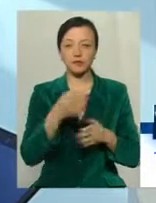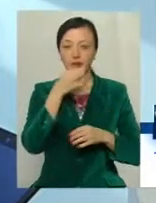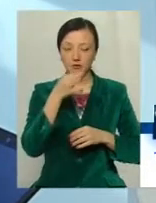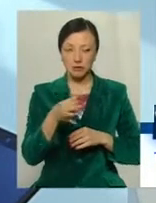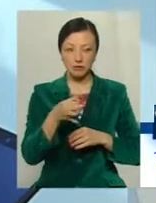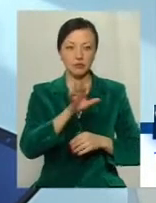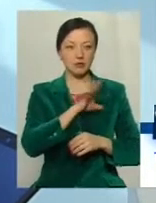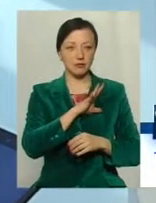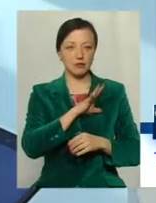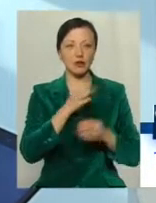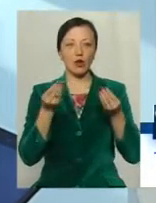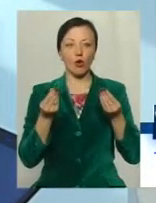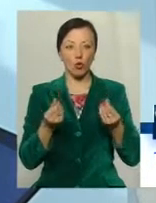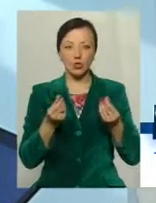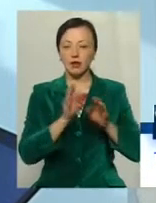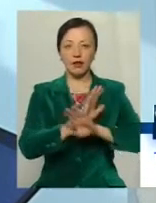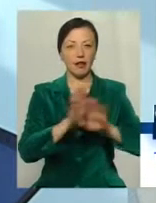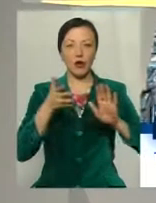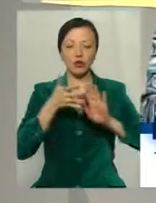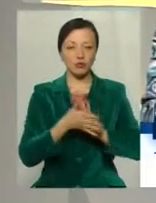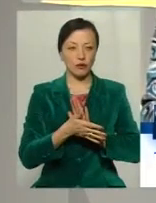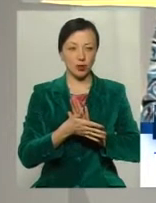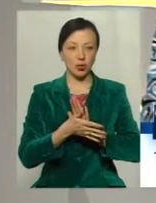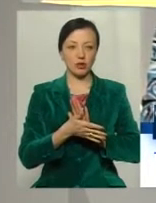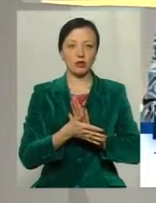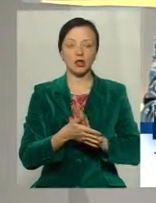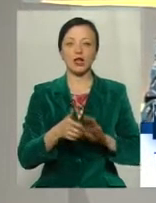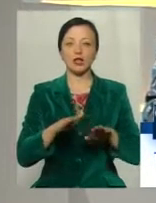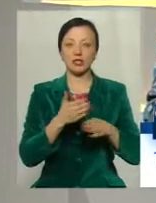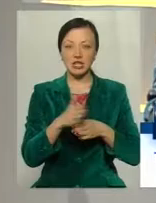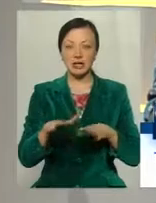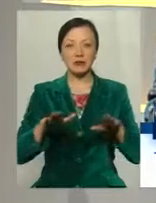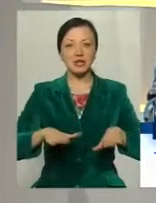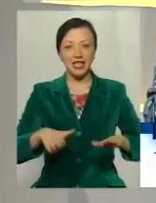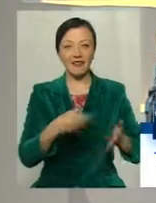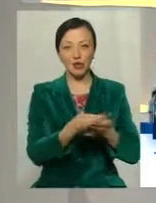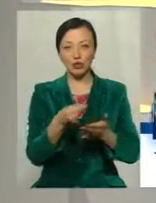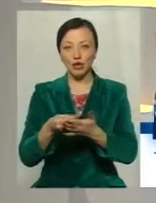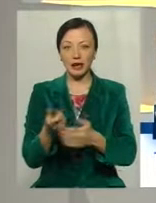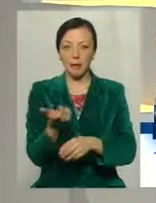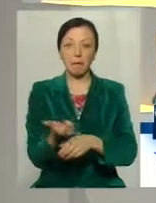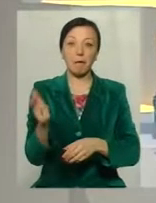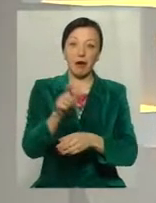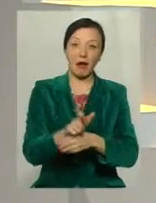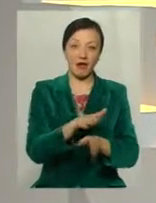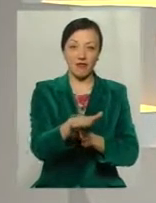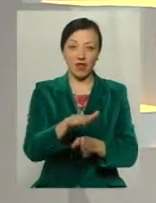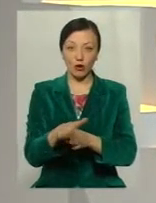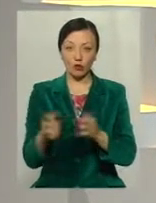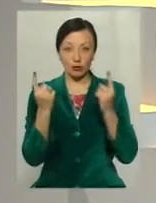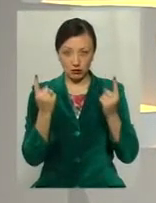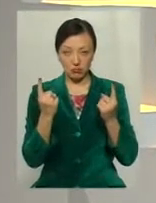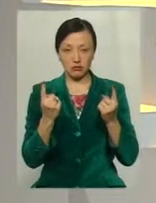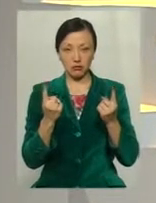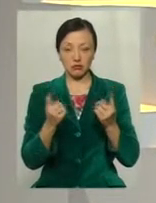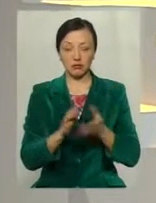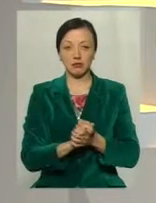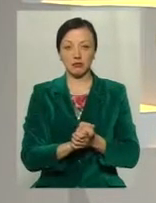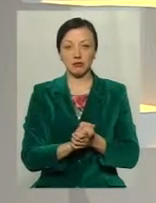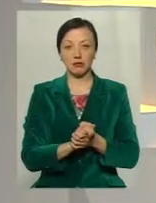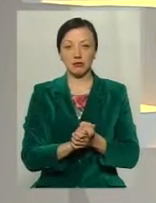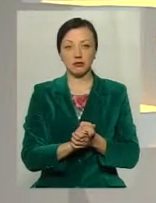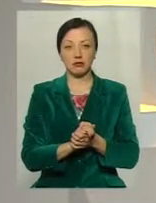про бюджет, яким він має бути і куди мають піти гроші платників податків. Іване Васильовичу, скажіть, будь